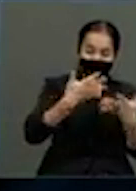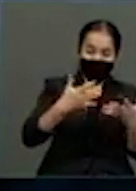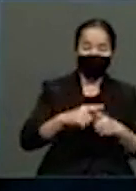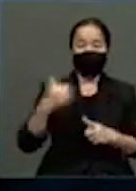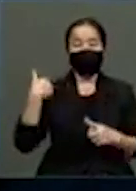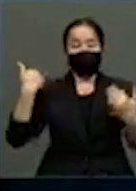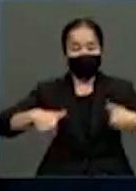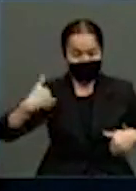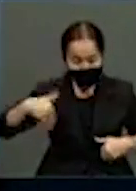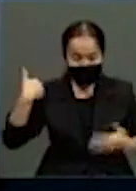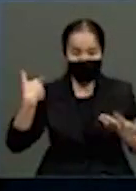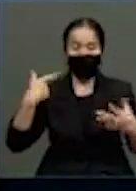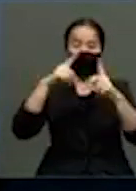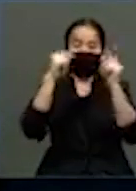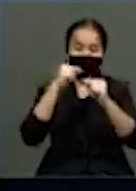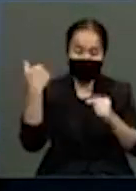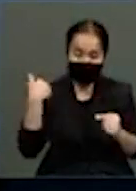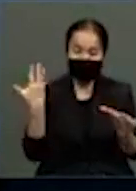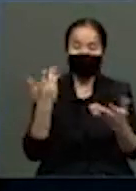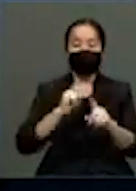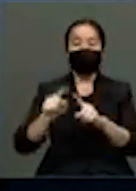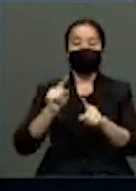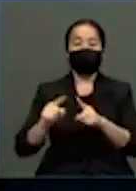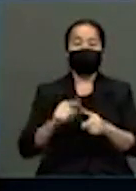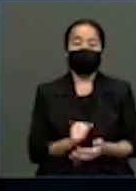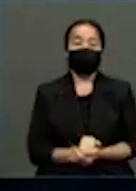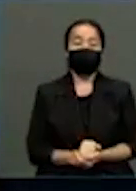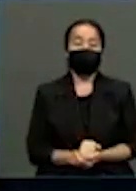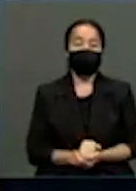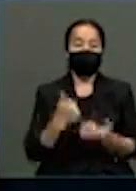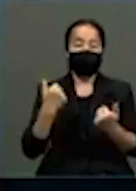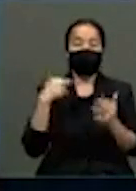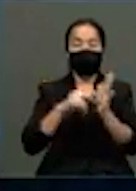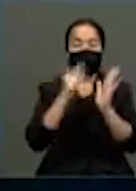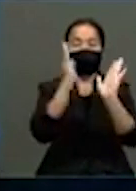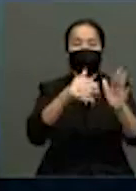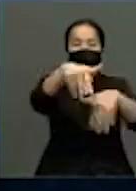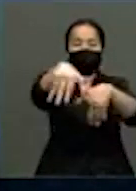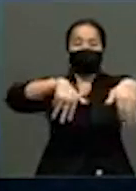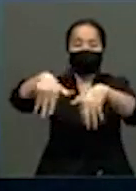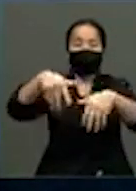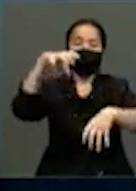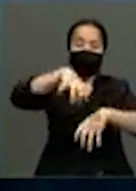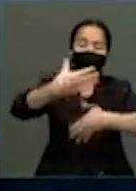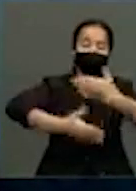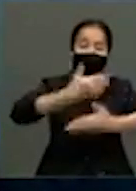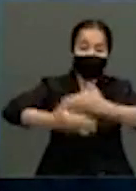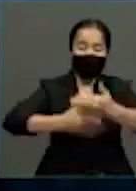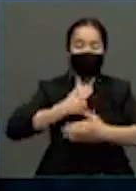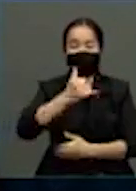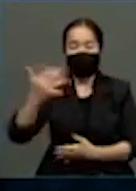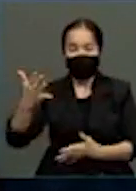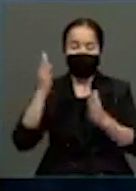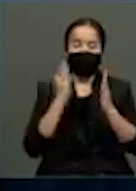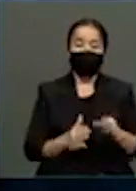ซค์ด้วยนะครับแล้วรวมถึงการไปอยู่ในที่พื้นที่ที่มีคนหนาแน่นนะครับคือตลาดเป็นชาย18